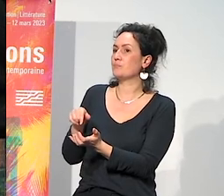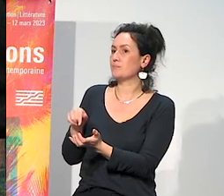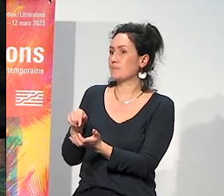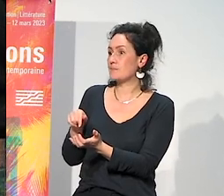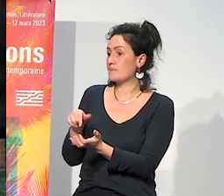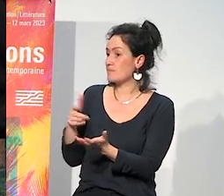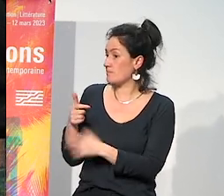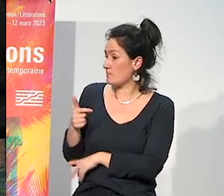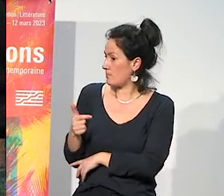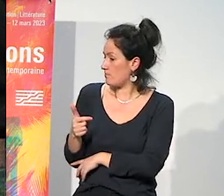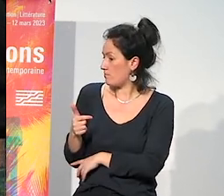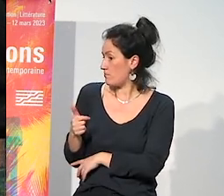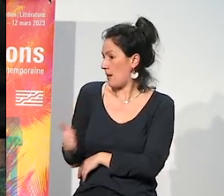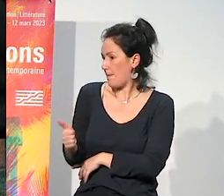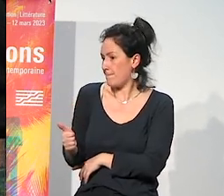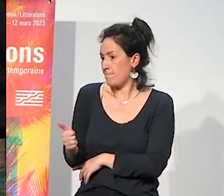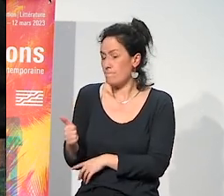et qui est,